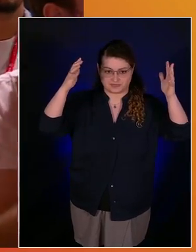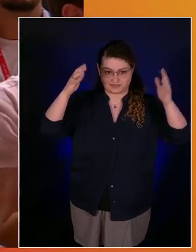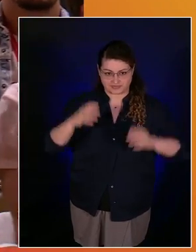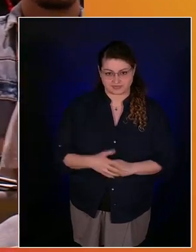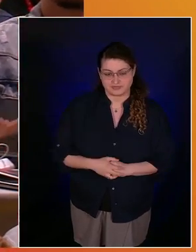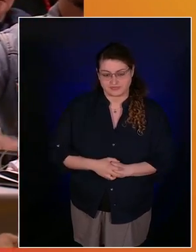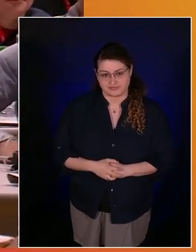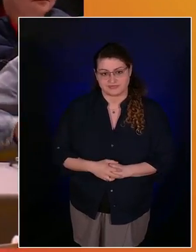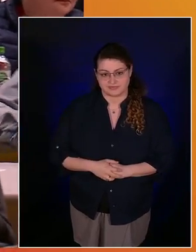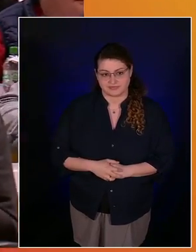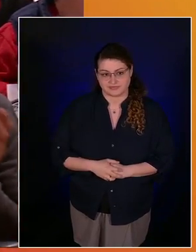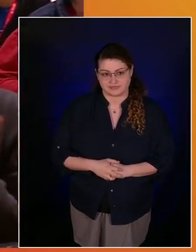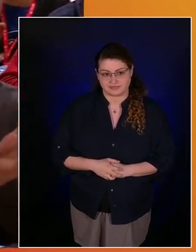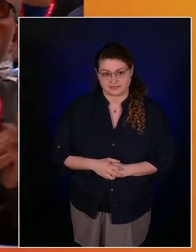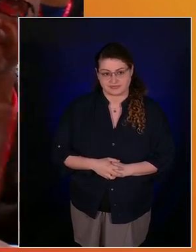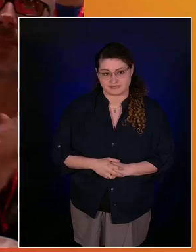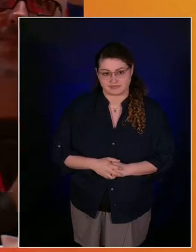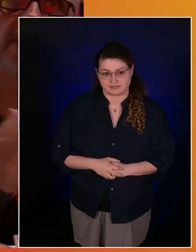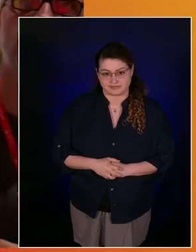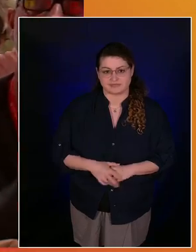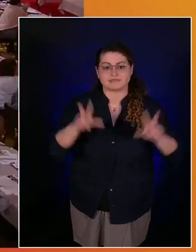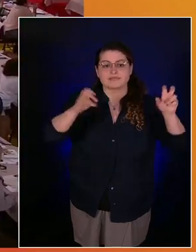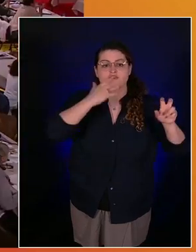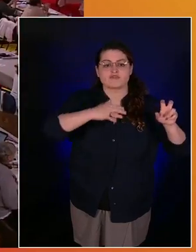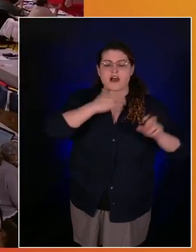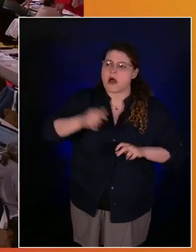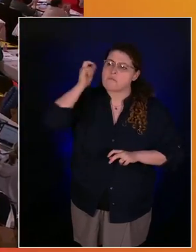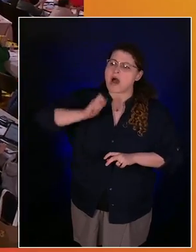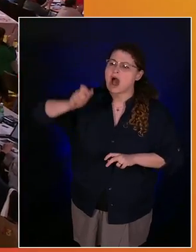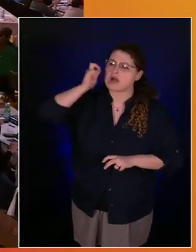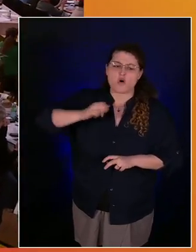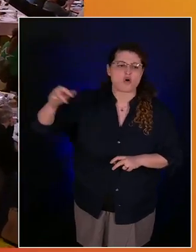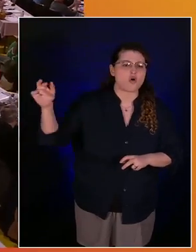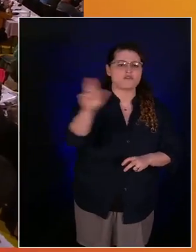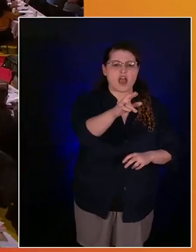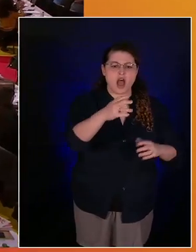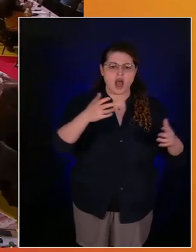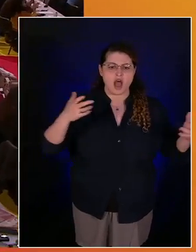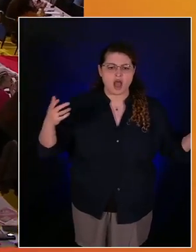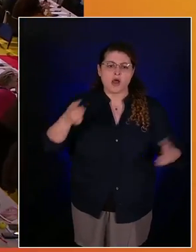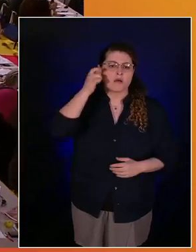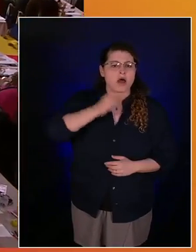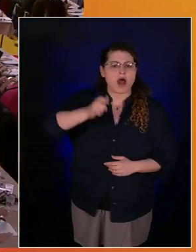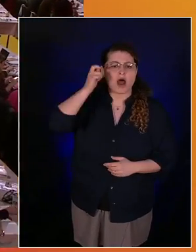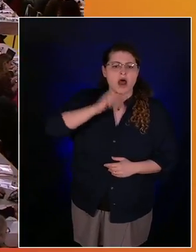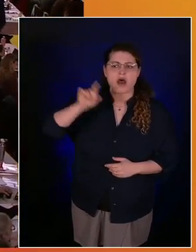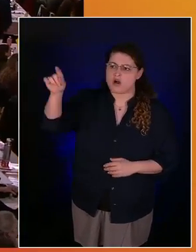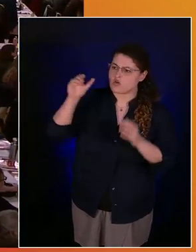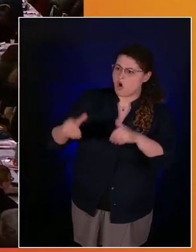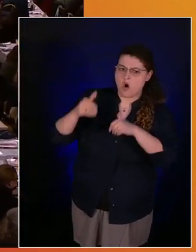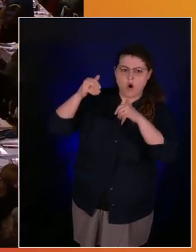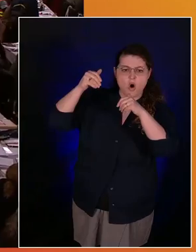Macron faire t noir chez toi Emmanuel Macron si tu